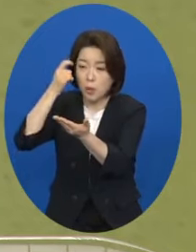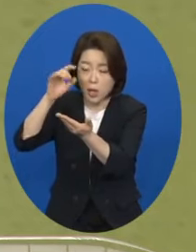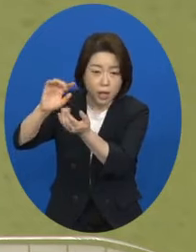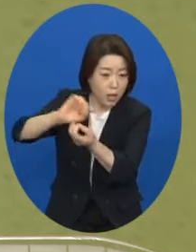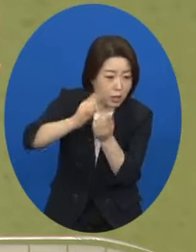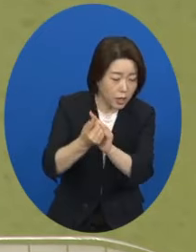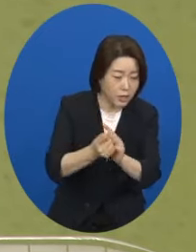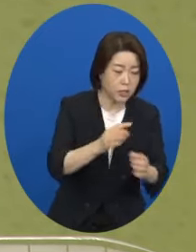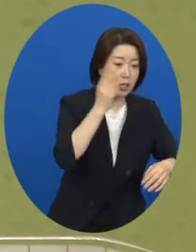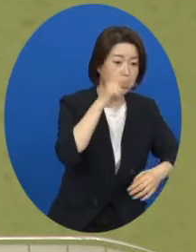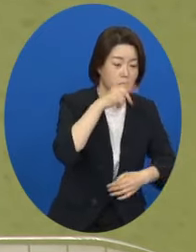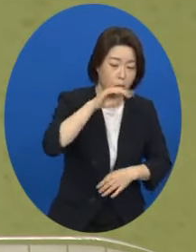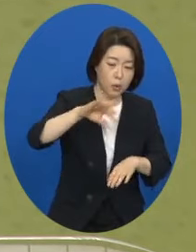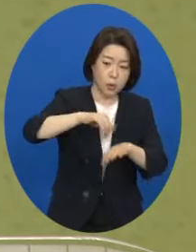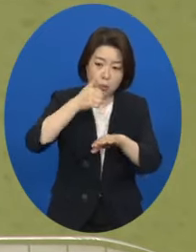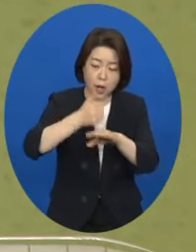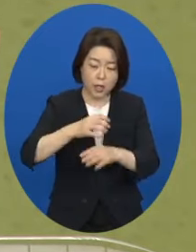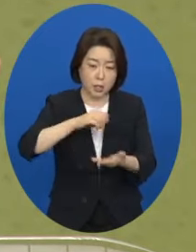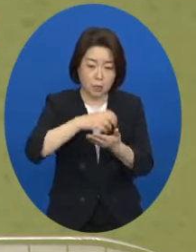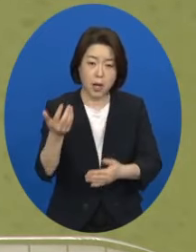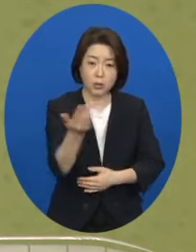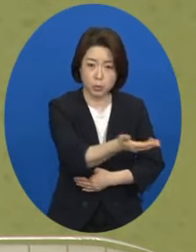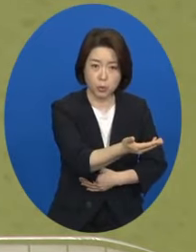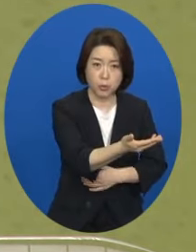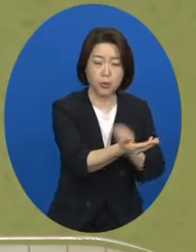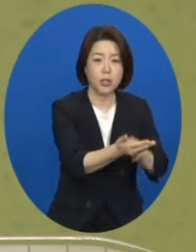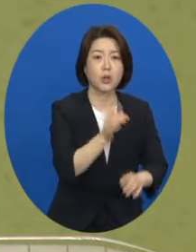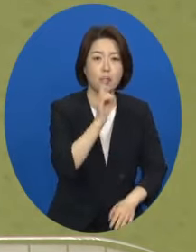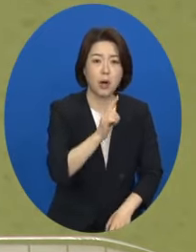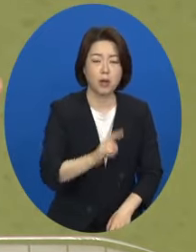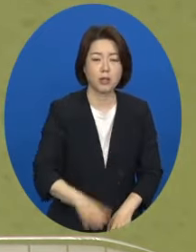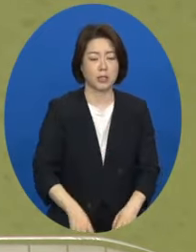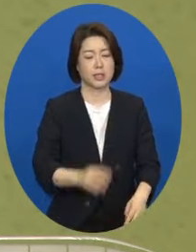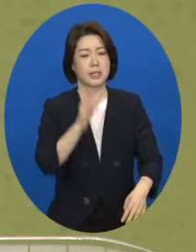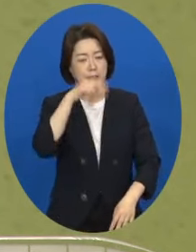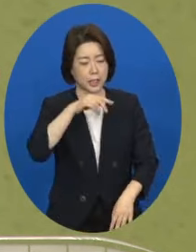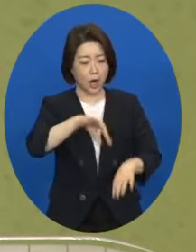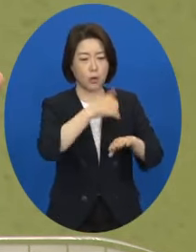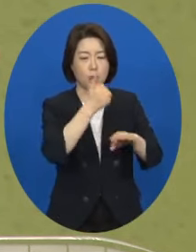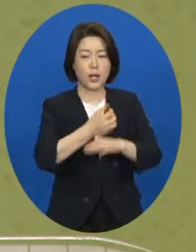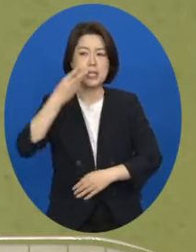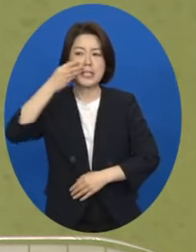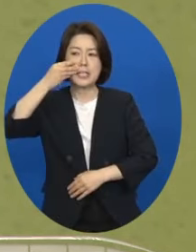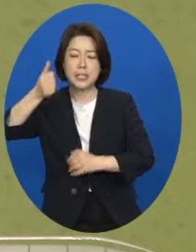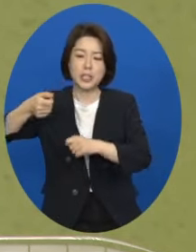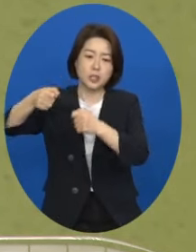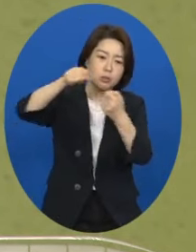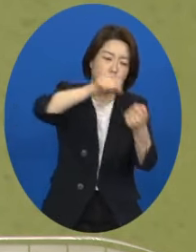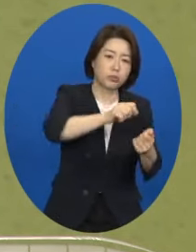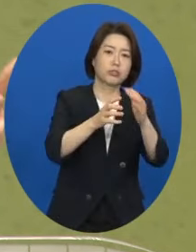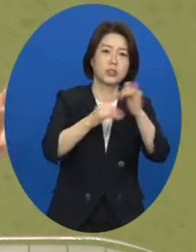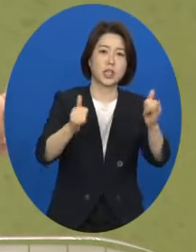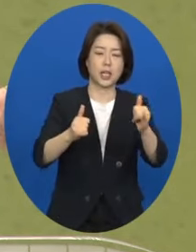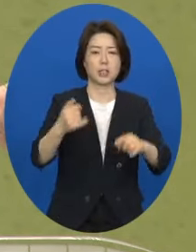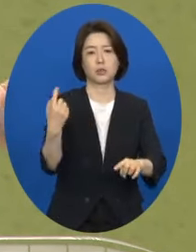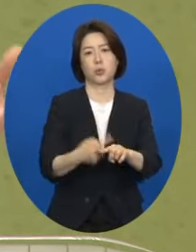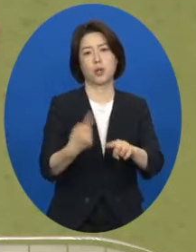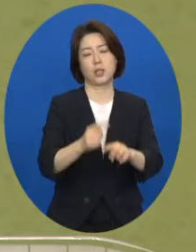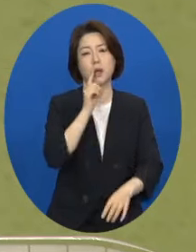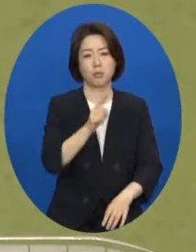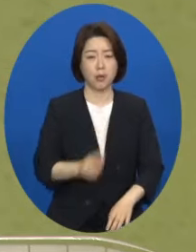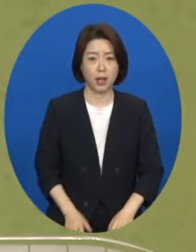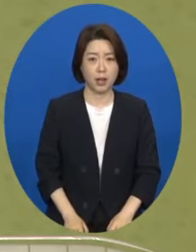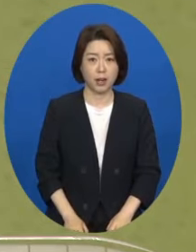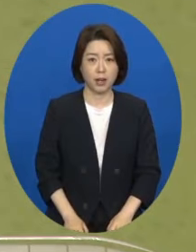의미냐면 사울이 기름 부음 받은 자다 라고 하는 증거예요. 사울아, 하나님이 너를 택하셨어,